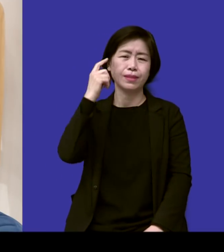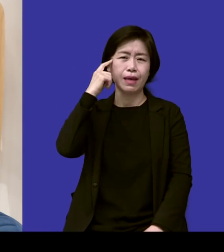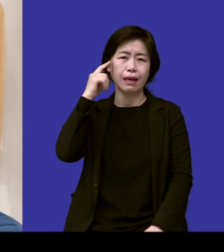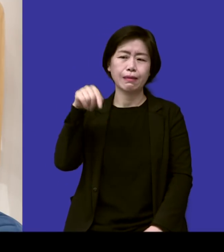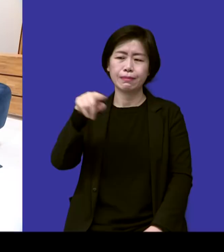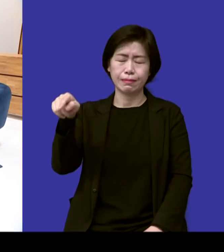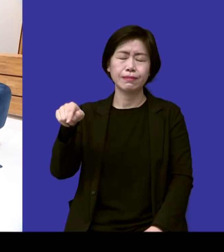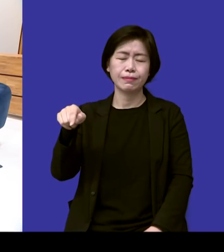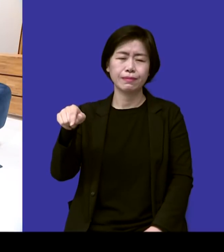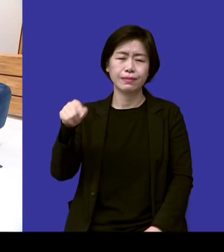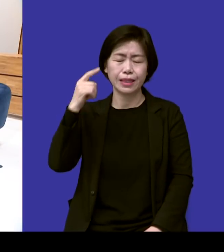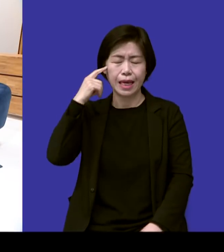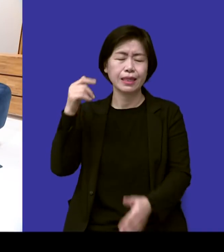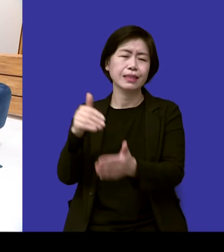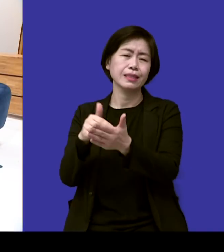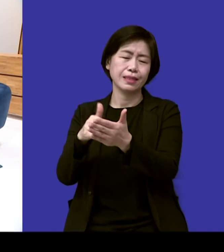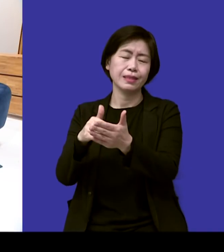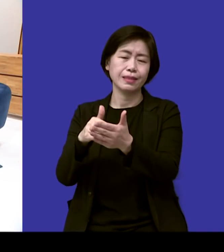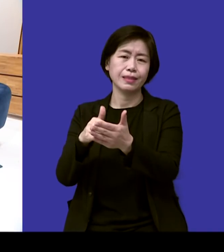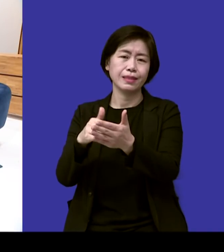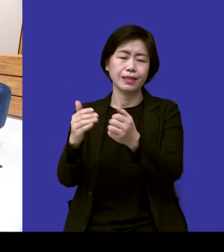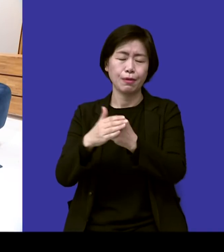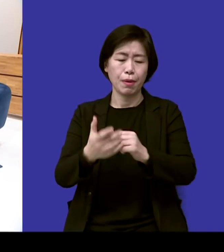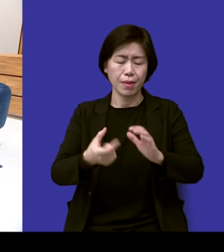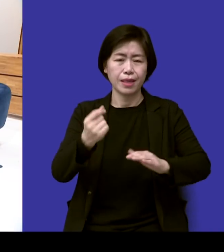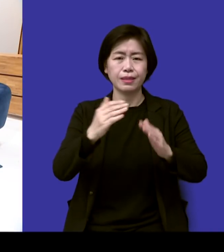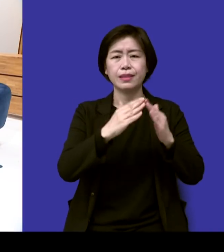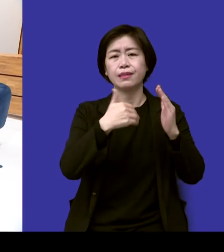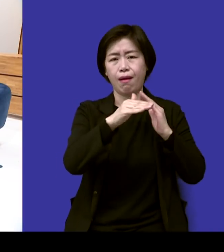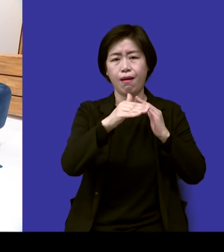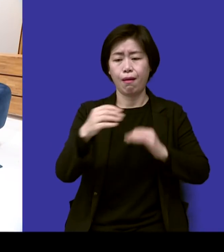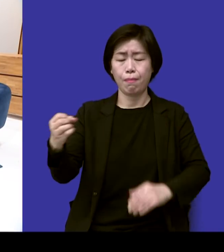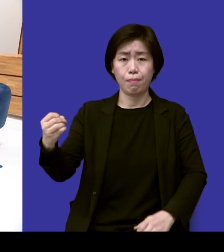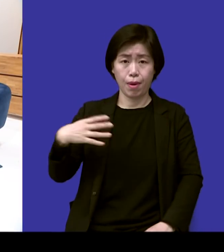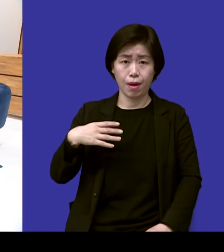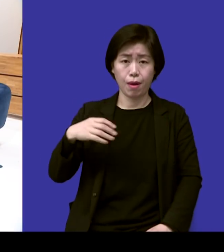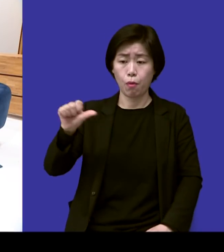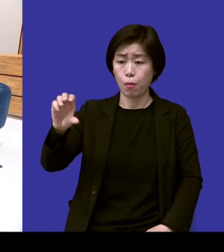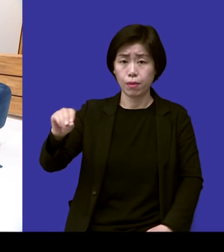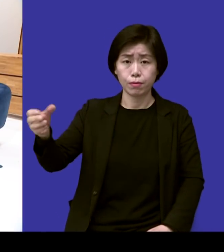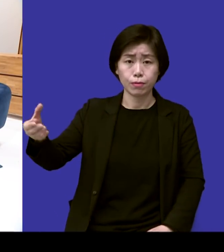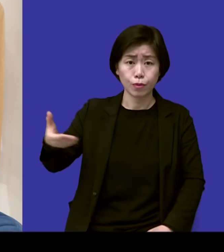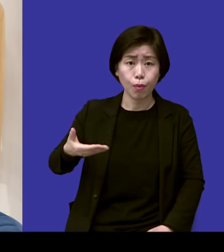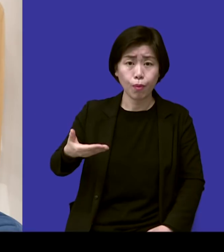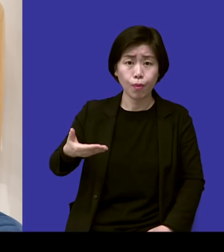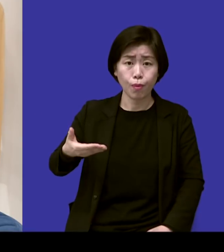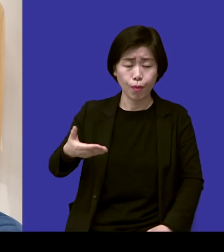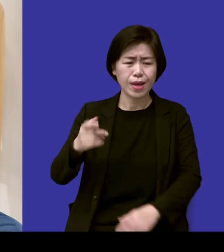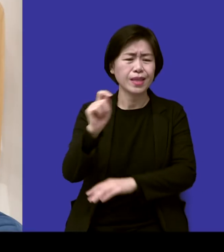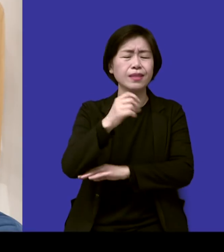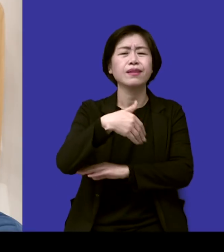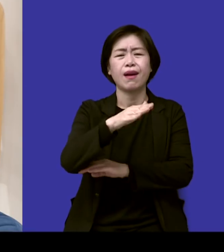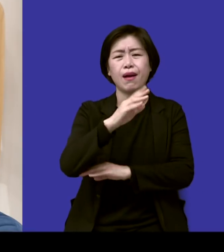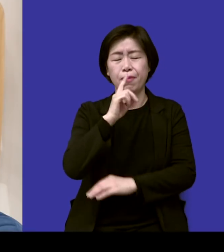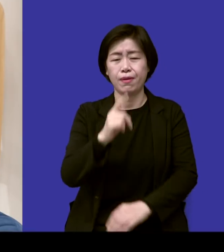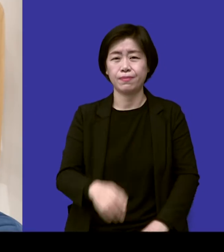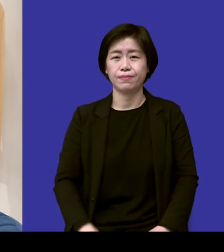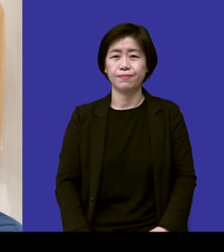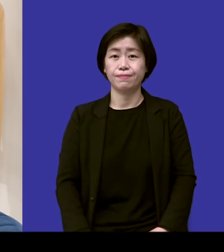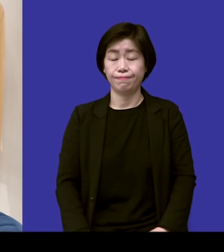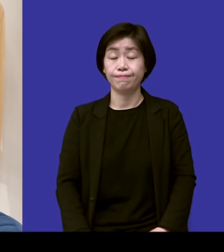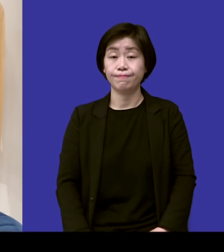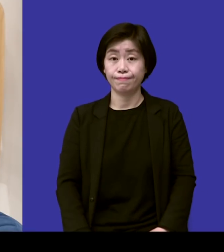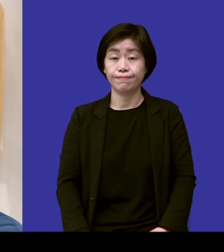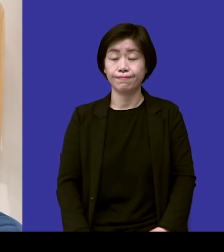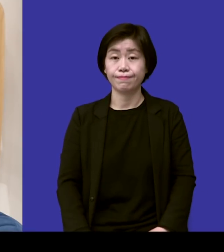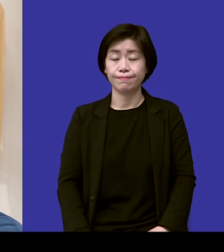빨리 판단하시고 택시비를 주셨어요, 심지어. 예. 5만 원을 주면서 빨리 택시 타고 집으로 가라고. 너는 지금 집에 가야 될 것 같다고. 예.